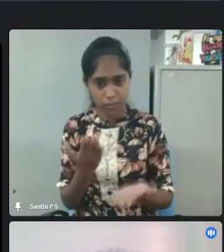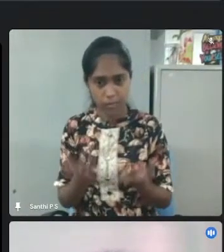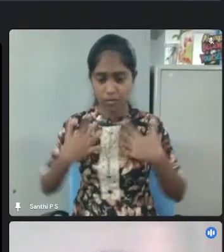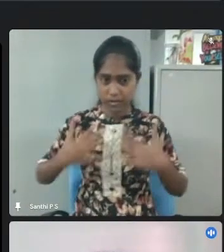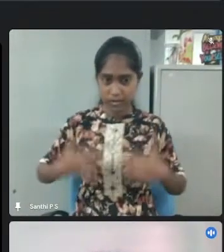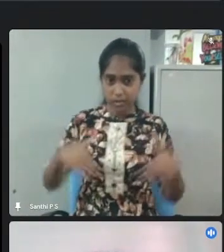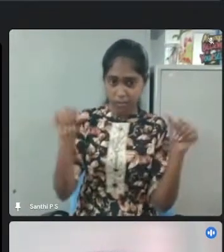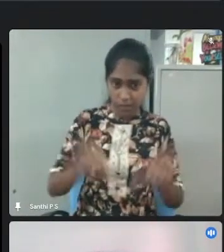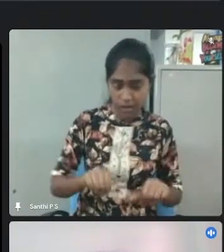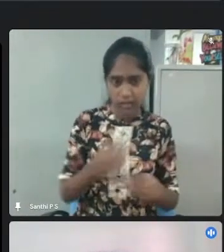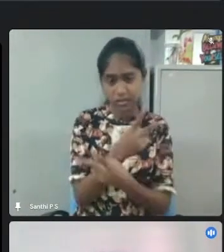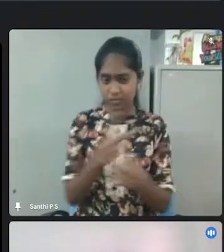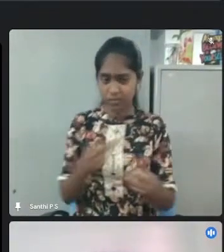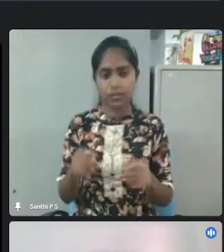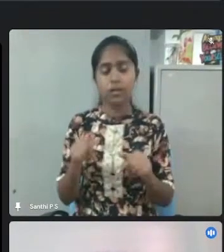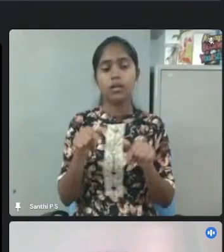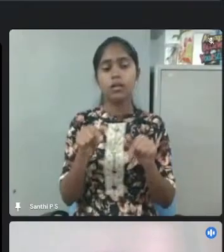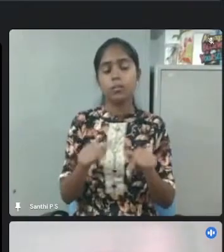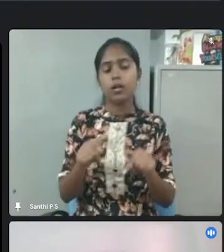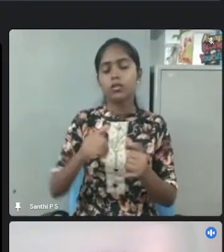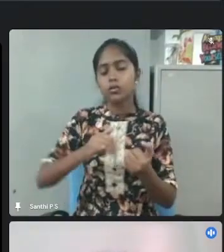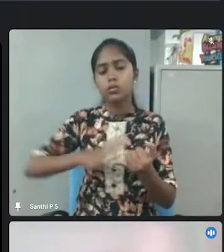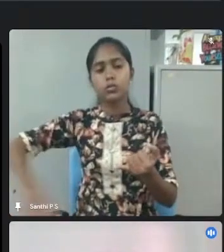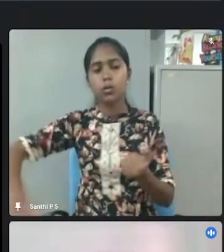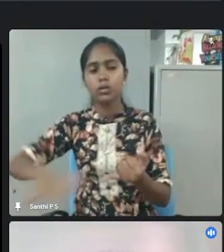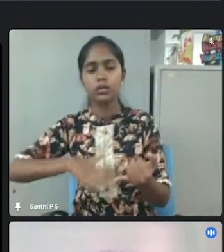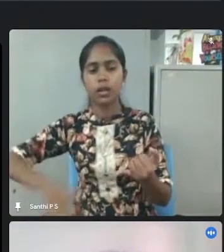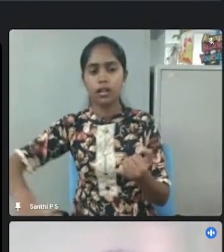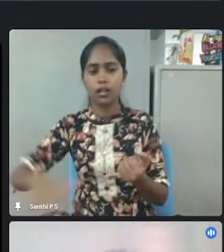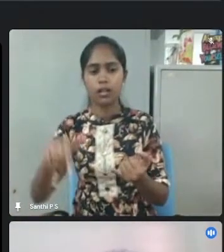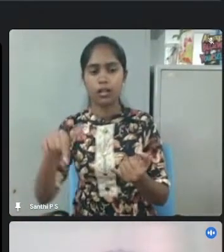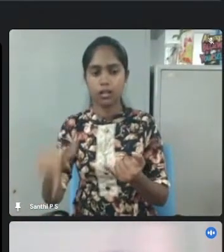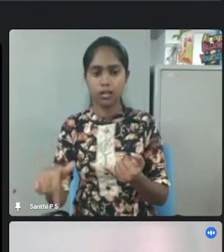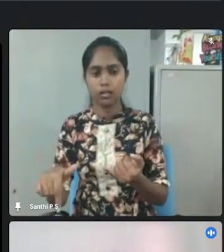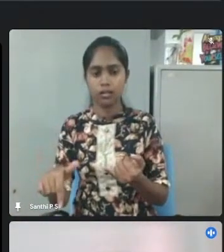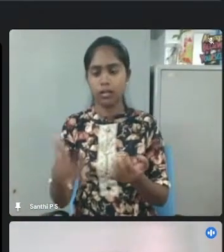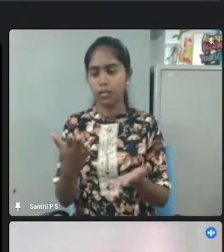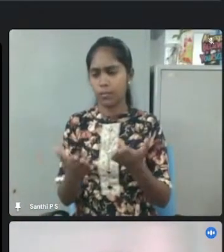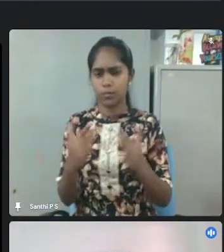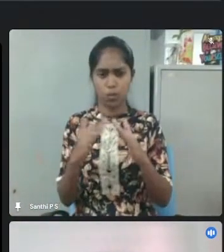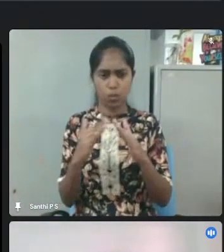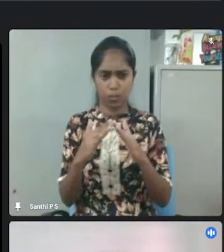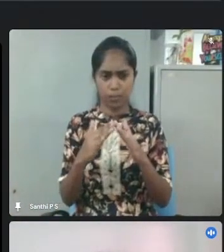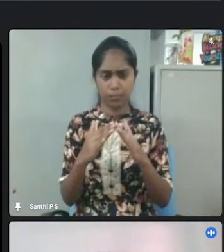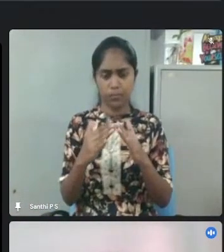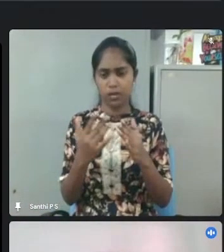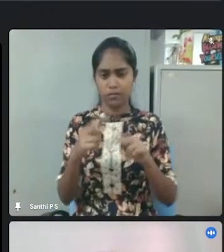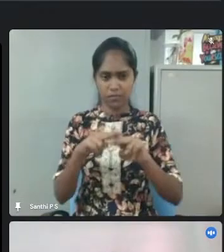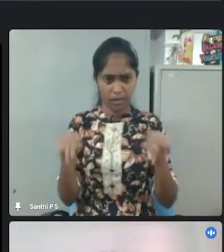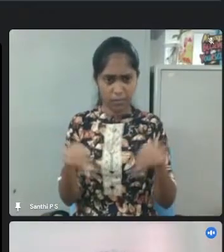സാഹചര്യ ഘടകങ്ങൾ ഇതിൽ നമ്മുടെ പരിസ്ഥിതിയാണ്, നമ്മളുടെ എൻവയറൺമെന്റ്, നമ്മളുടെ ചുറ്റുപാടുകൾ, ജീവിക്കുന്ന വീട്, കുടുംബം,